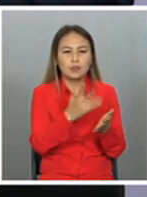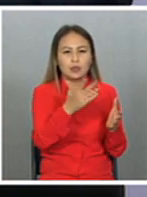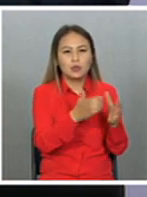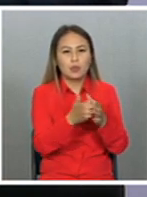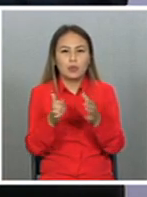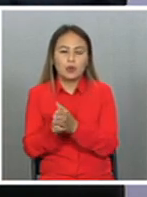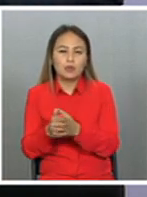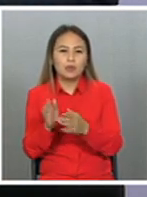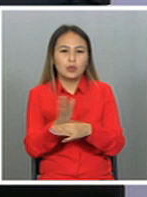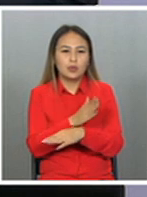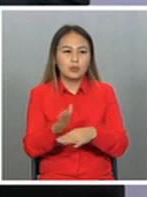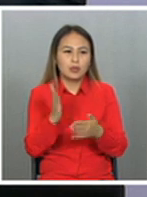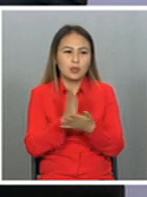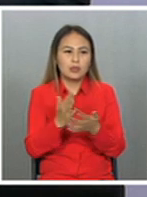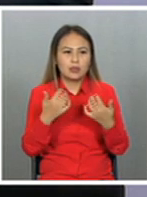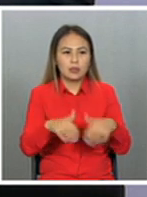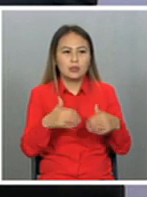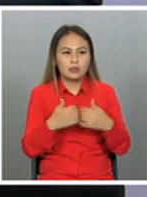бөліп қарастырылады екен.